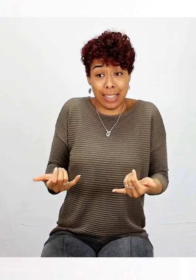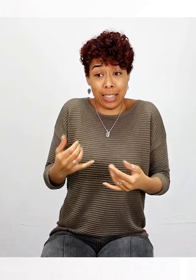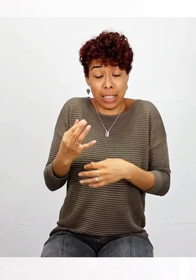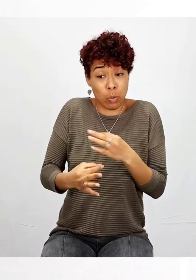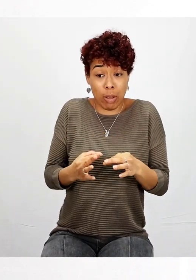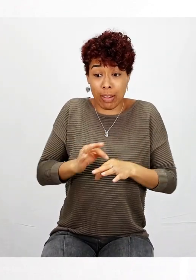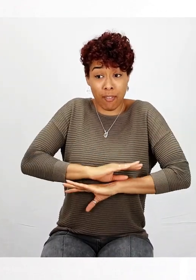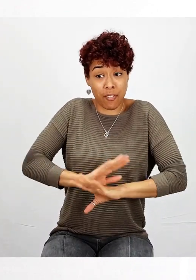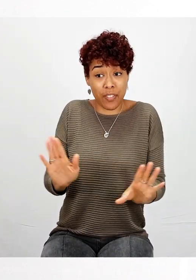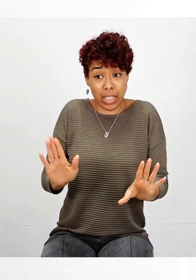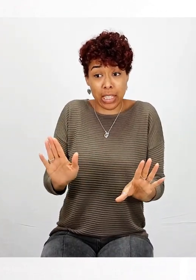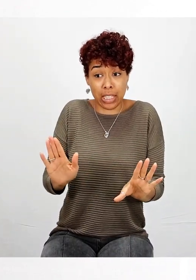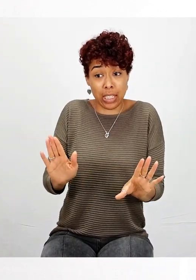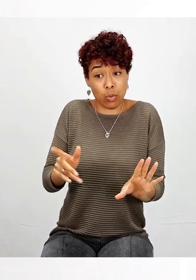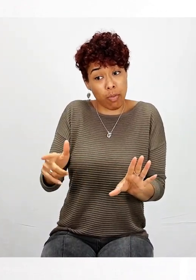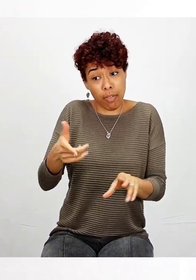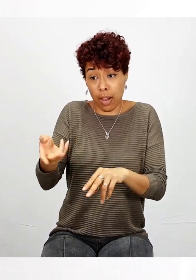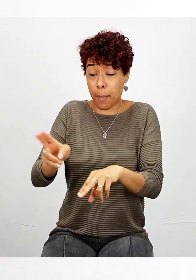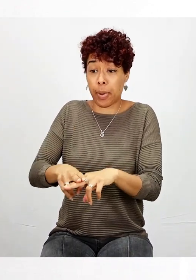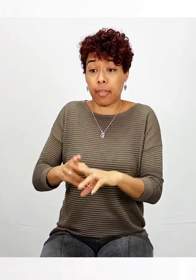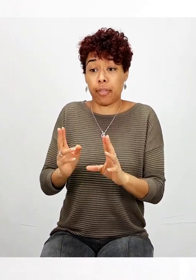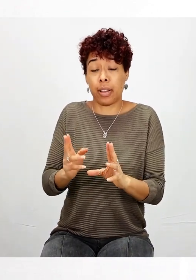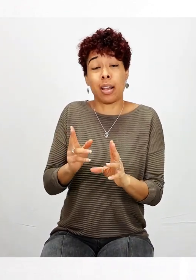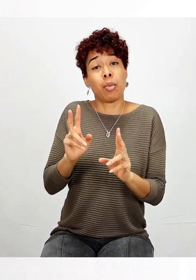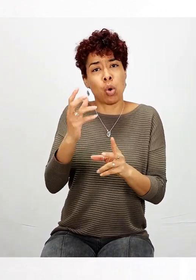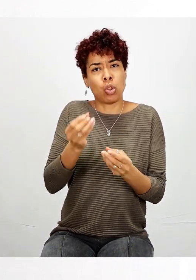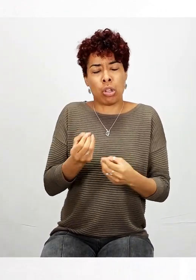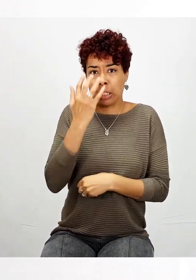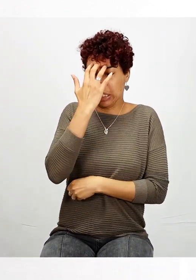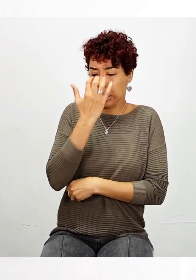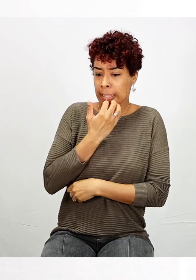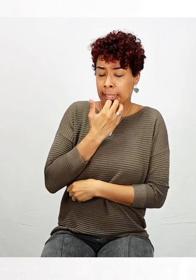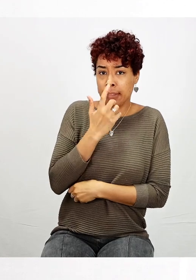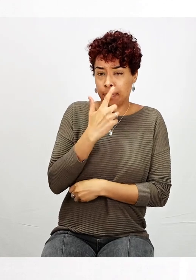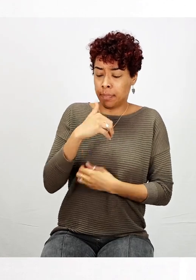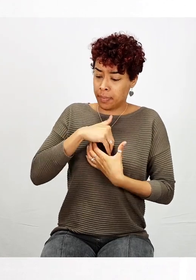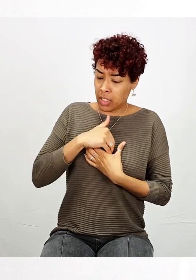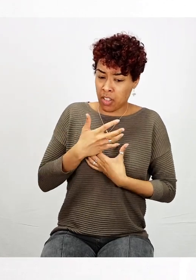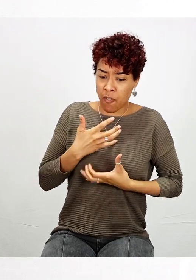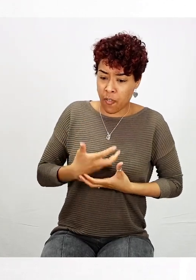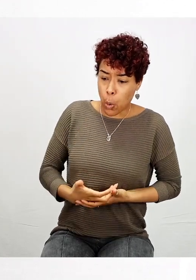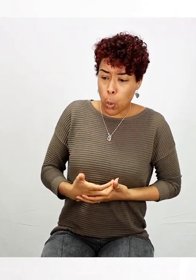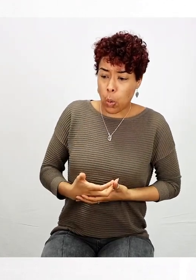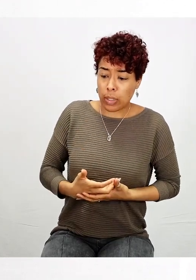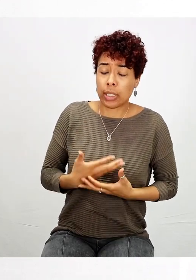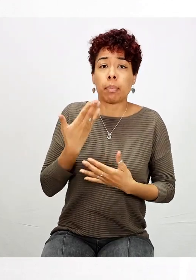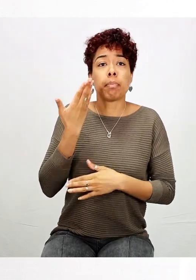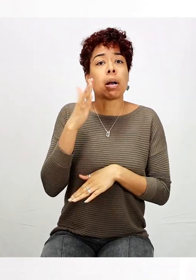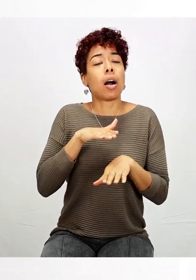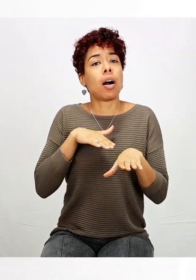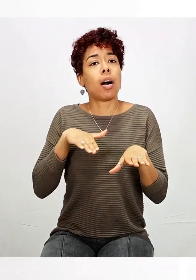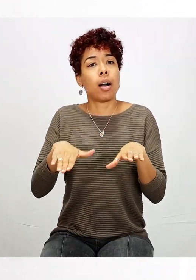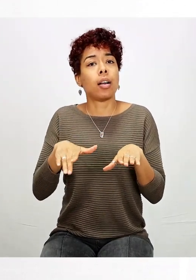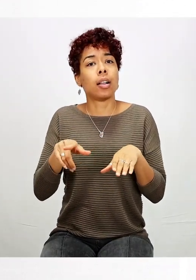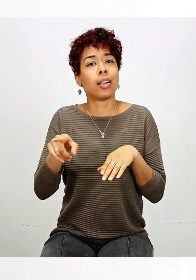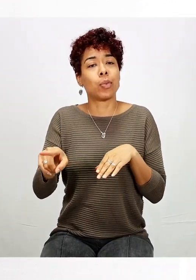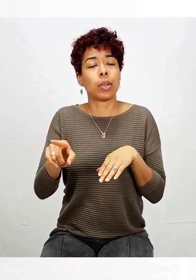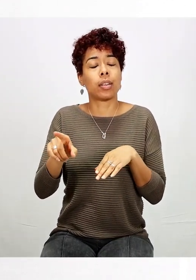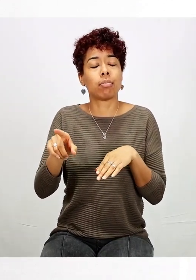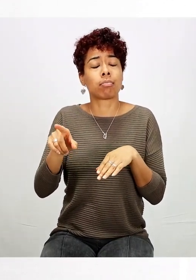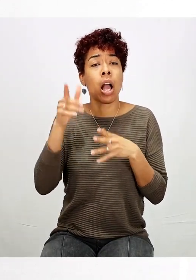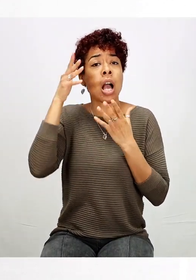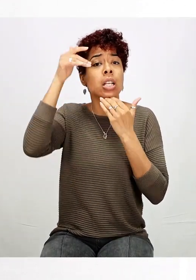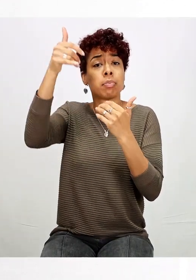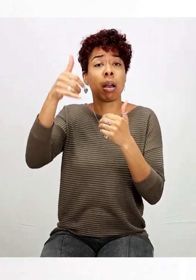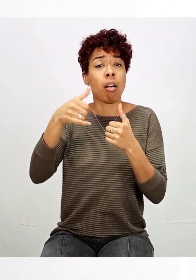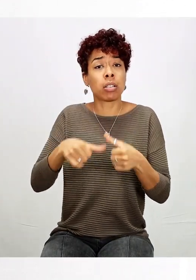terre. Et ça peut être un sujet de tristesse, ça peut être un sujet lourd, mais en même temps, l'enfant de Dieu, lui, son espérance, c'est pas